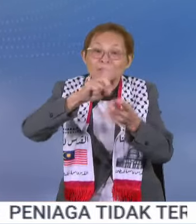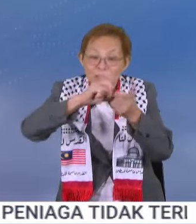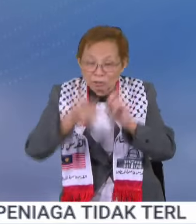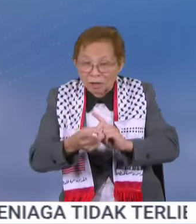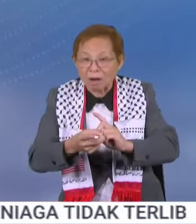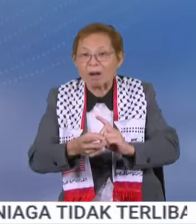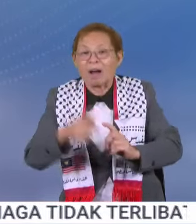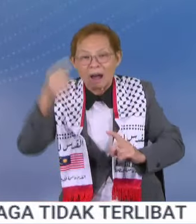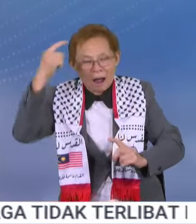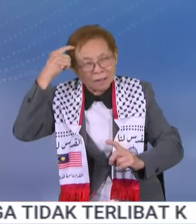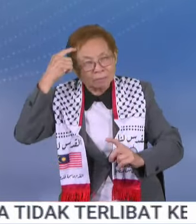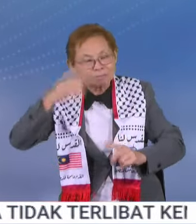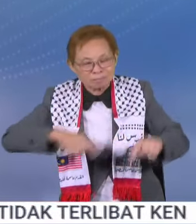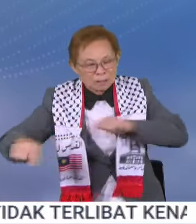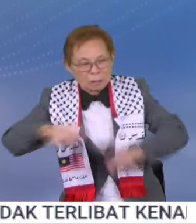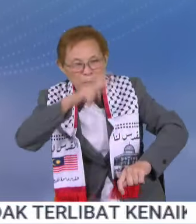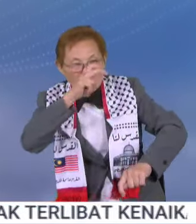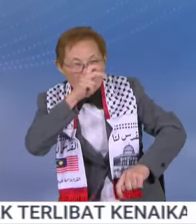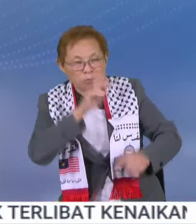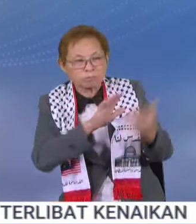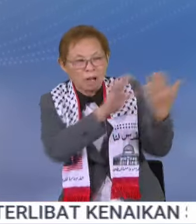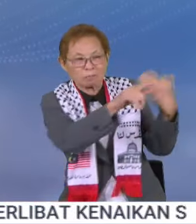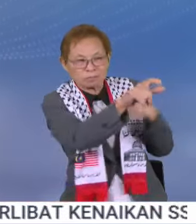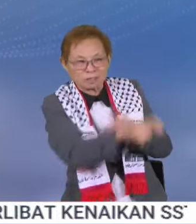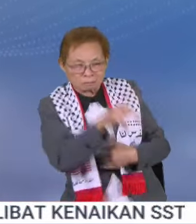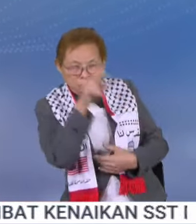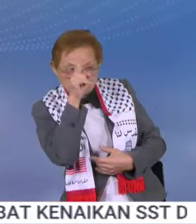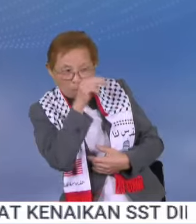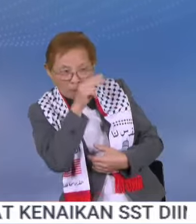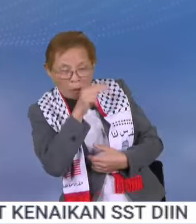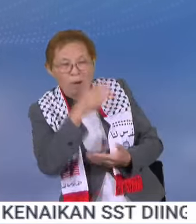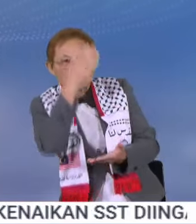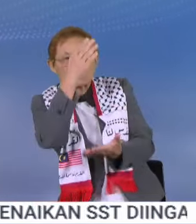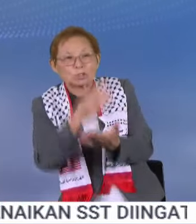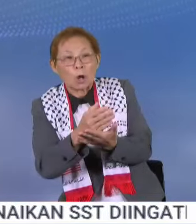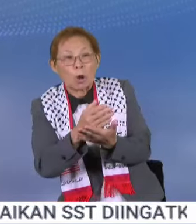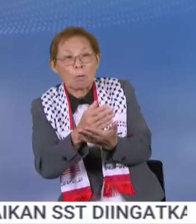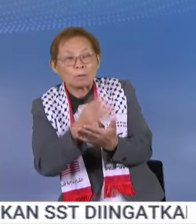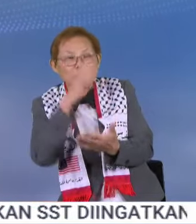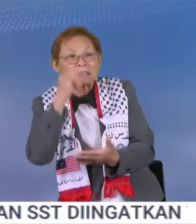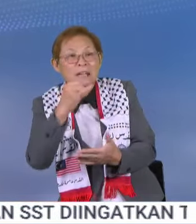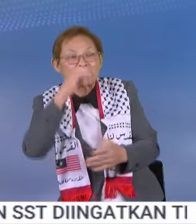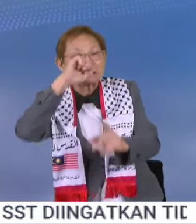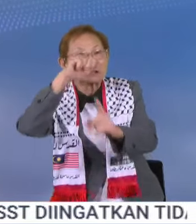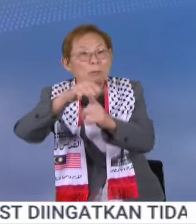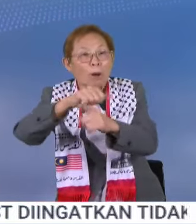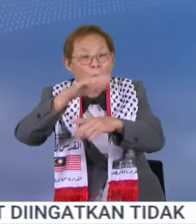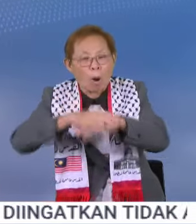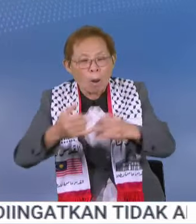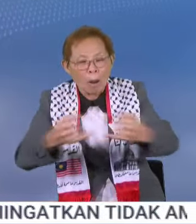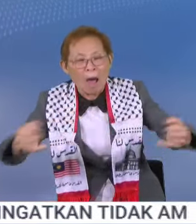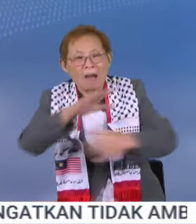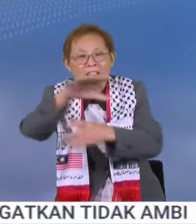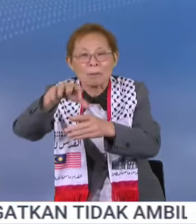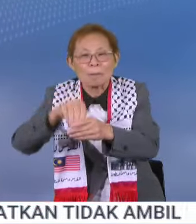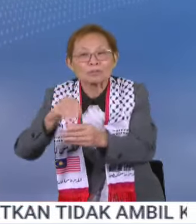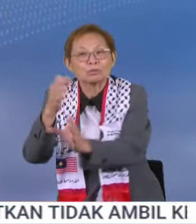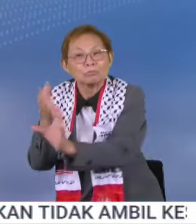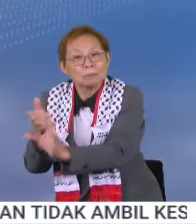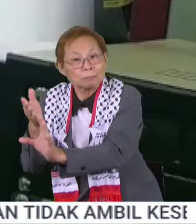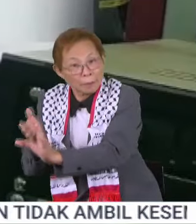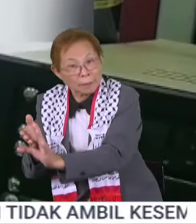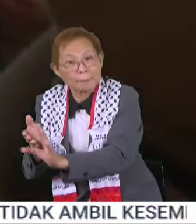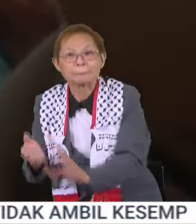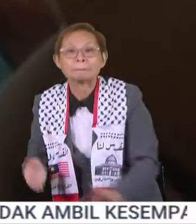mengambil kira tindakan tegas terhadap pihak yang cuai dalam menangani jenayah penipuan dalam talian termasuk institusi kewangan.